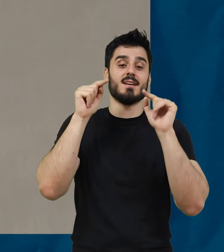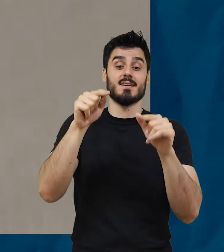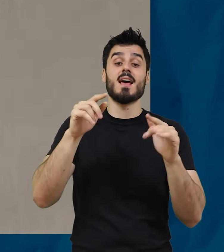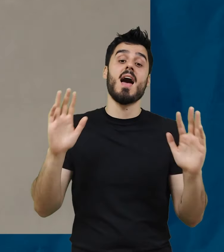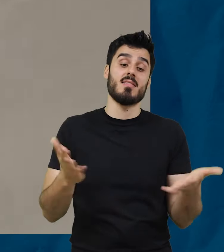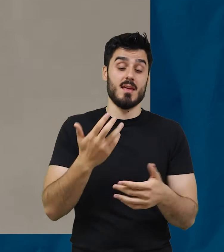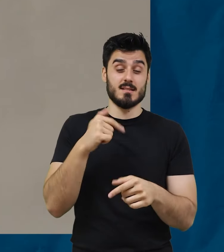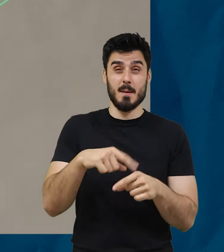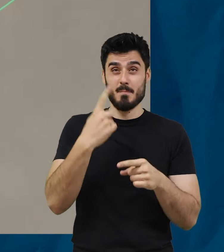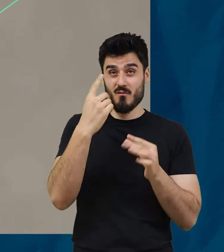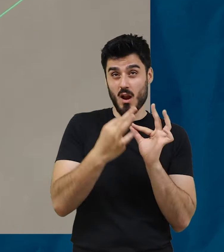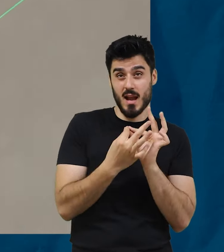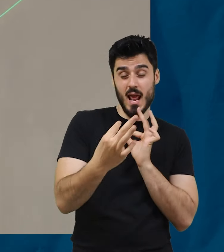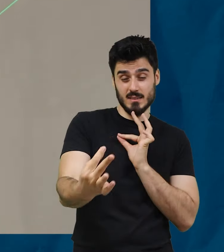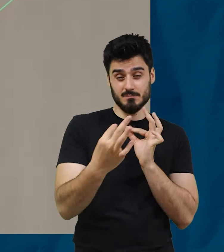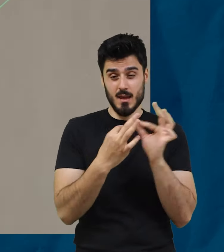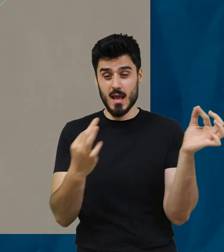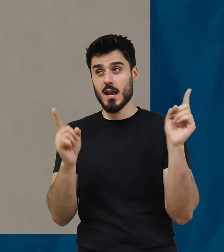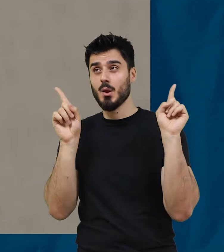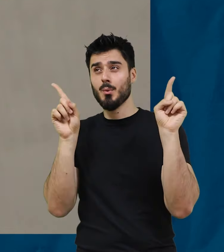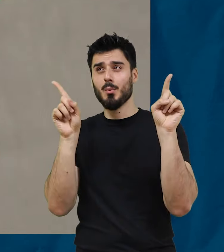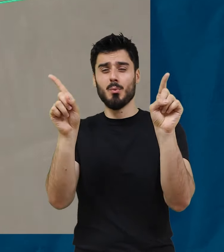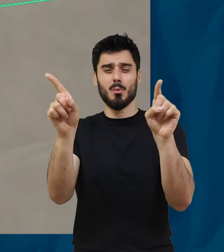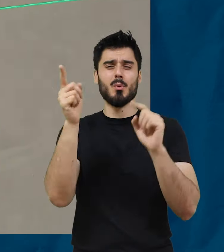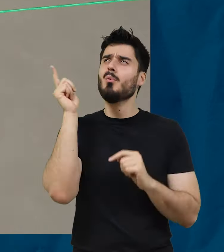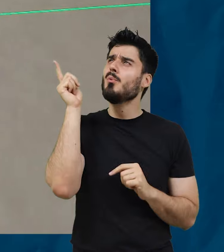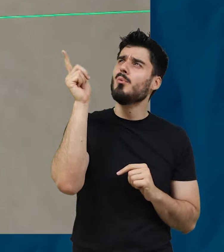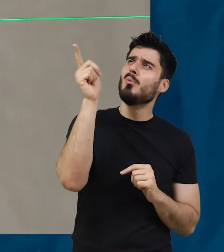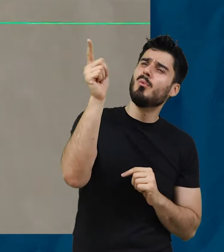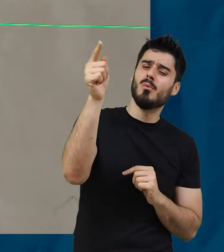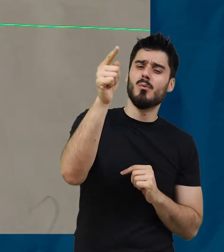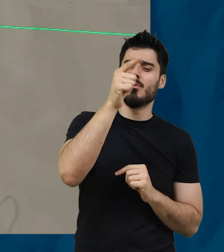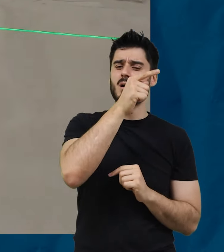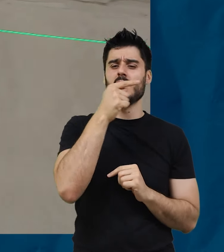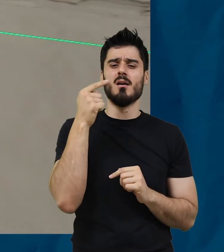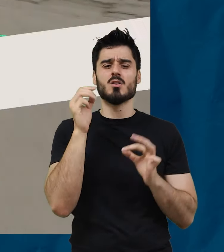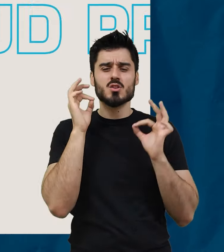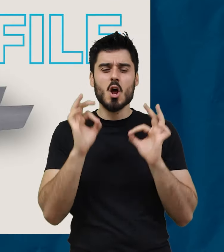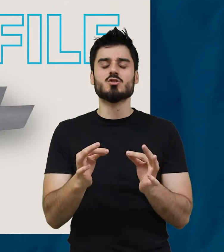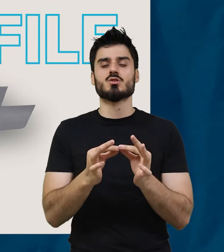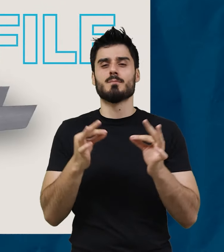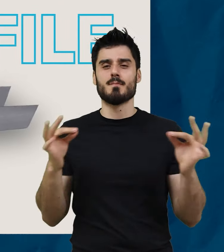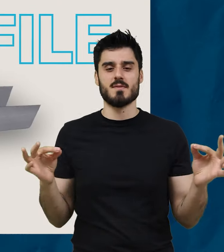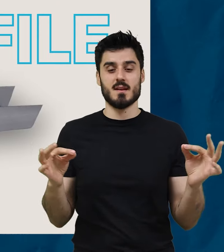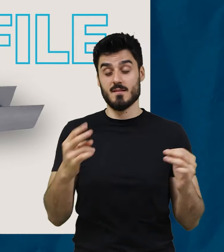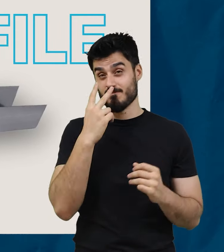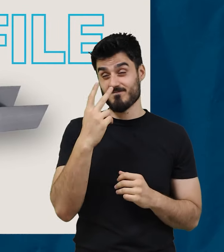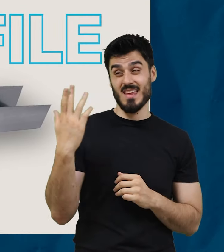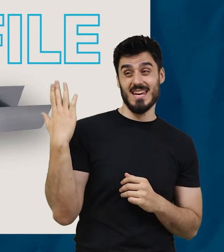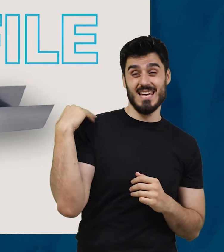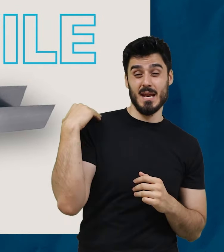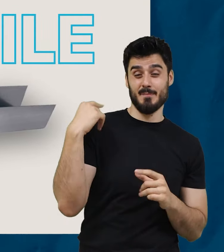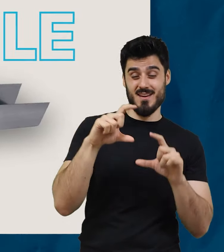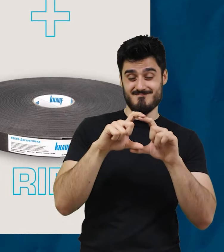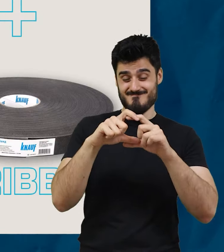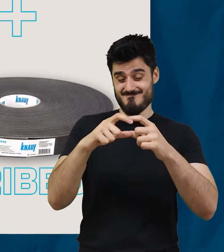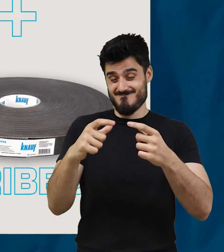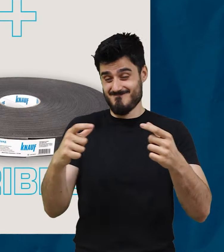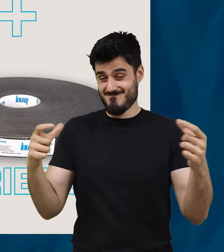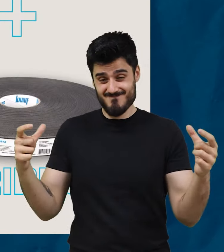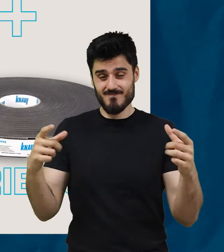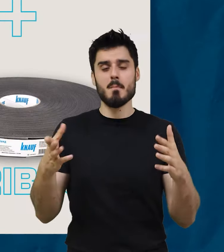Започваме работа с уразмеряване, като позиционираме местата, където ще бъдат директните окачвачи по проекта. На гърба на УД профила